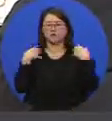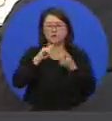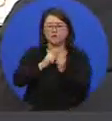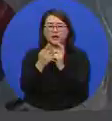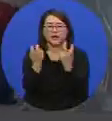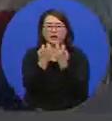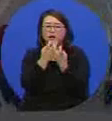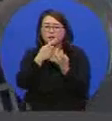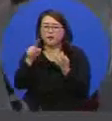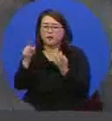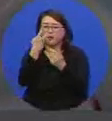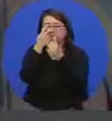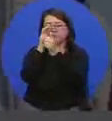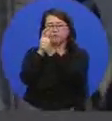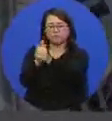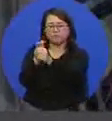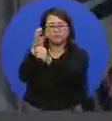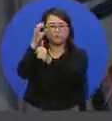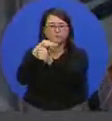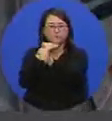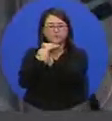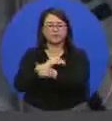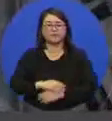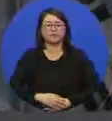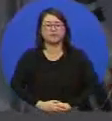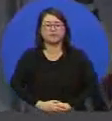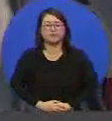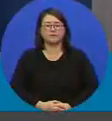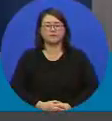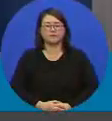주목됩니다. JTB 뉴스 정원익입니다.